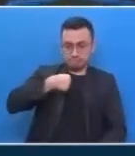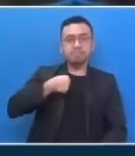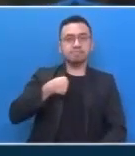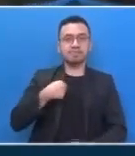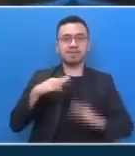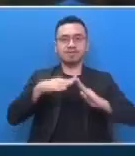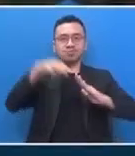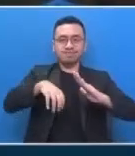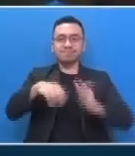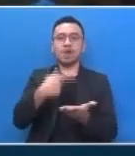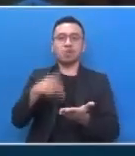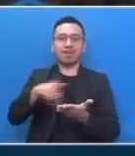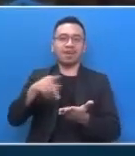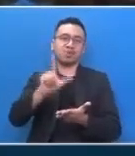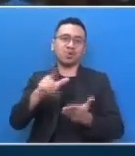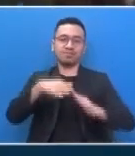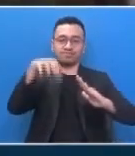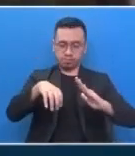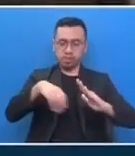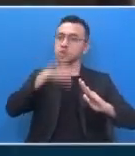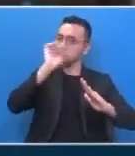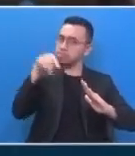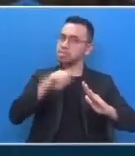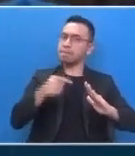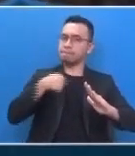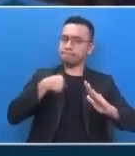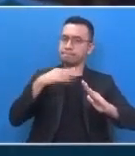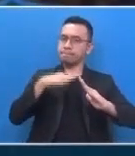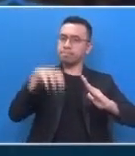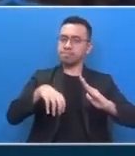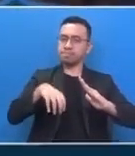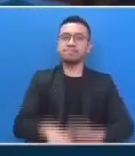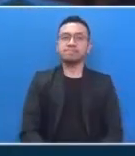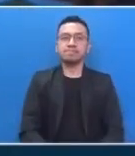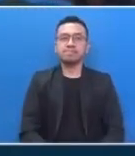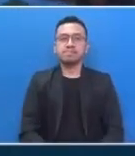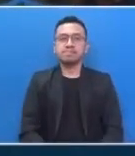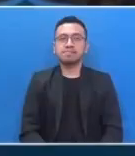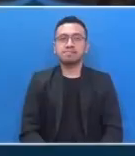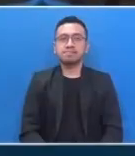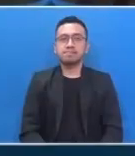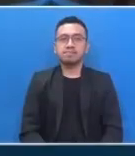rumah tuan rumah Piala Dunia jadi tidak ada masalah kontribusi apa